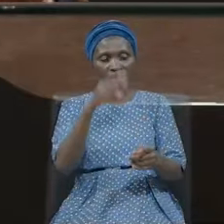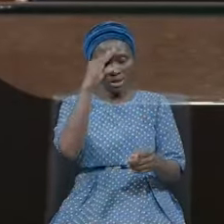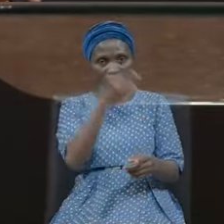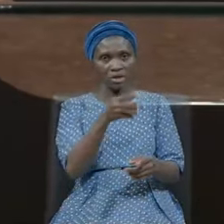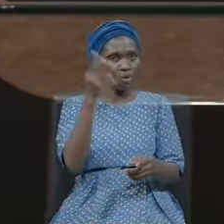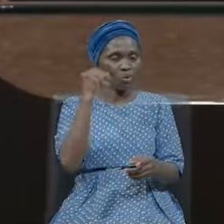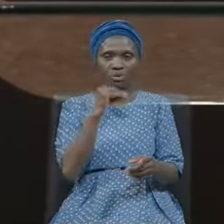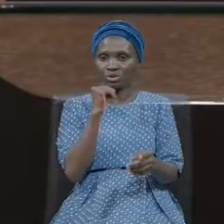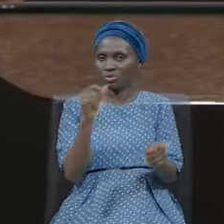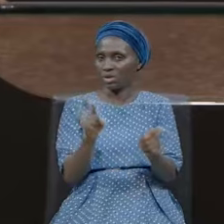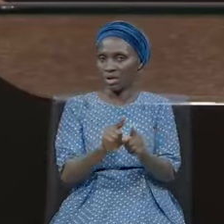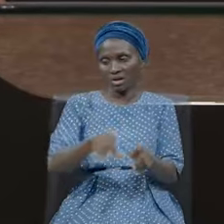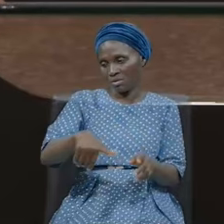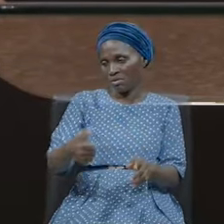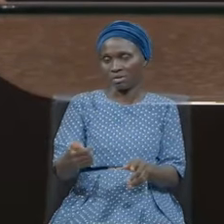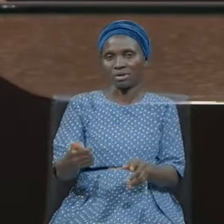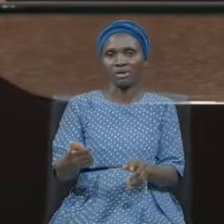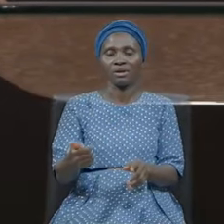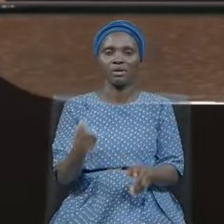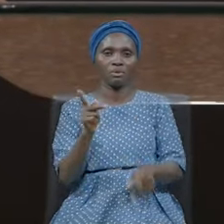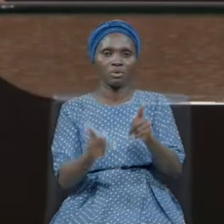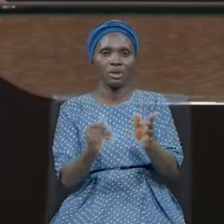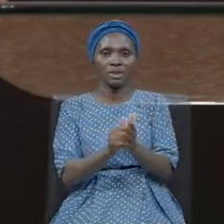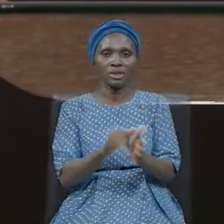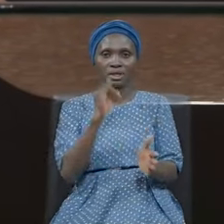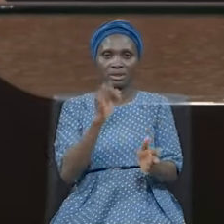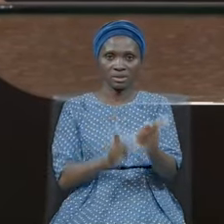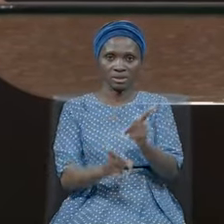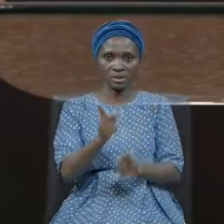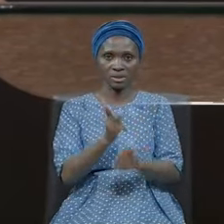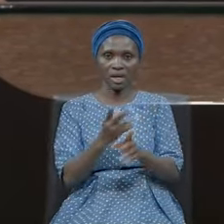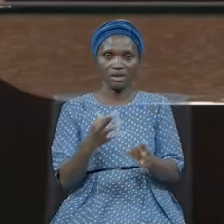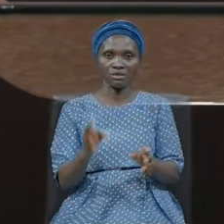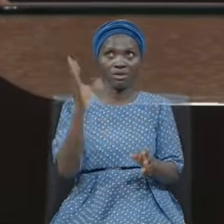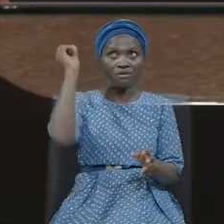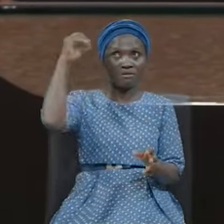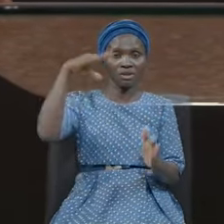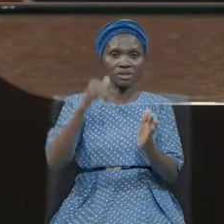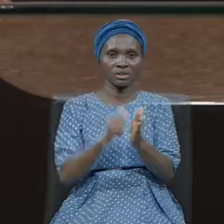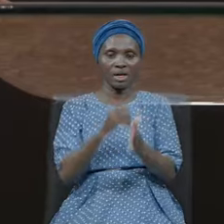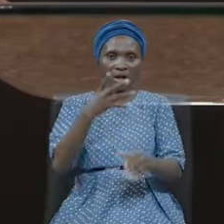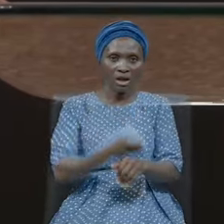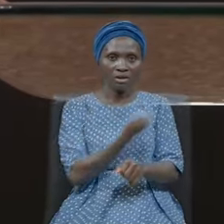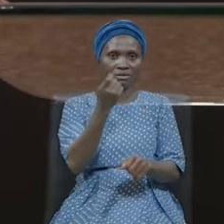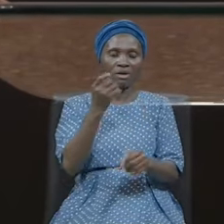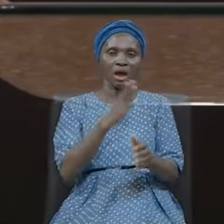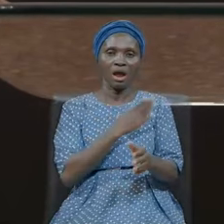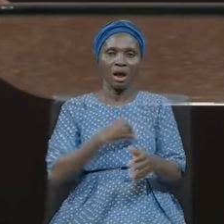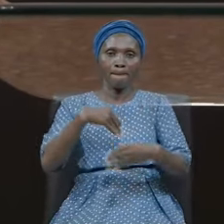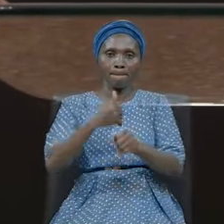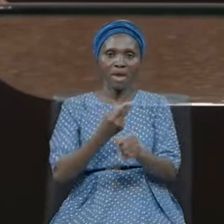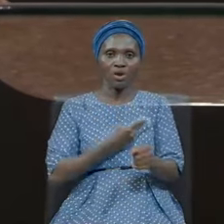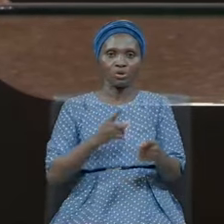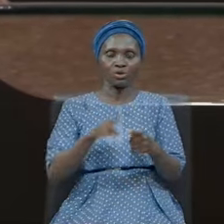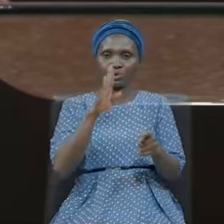le reste des autres. C'est le genre de grâce qui triomphe et qui nous rend